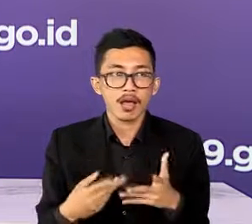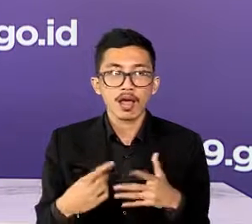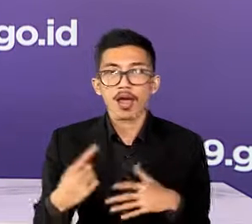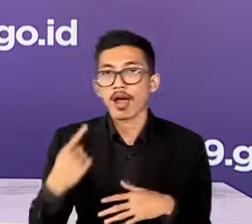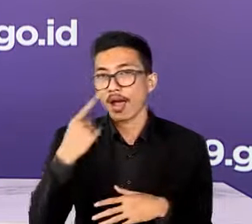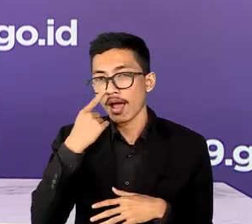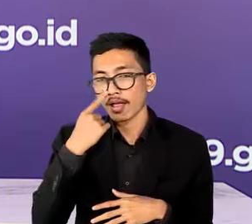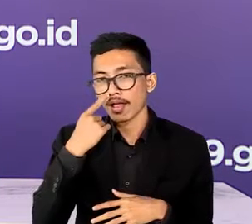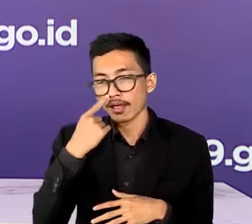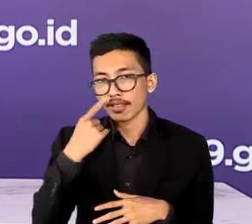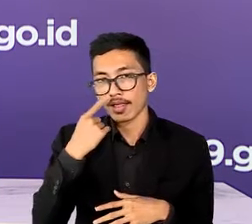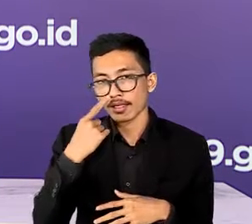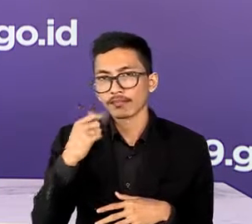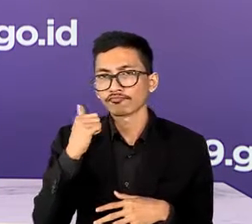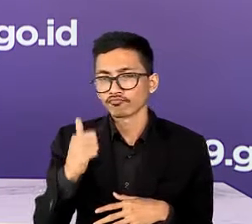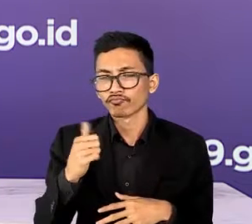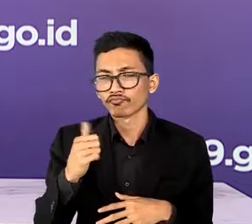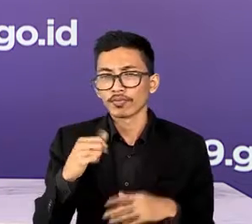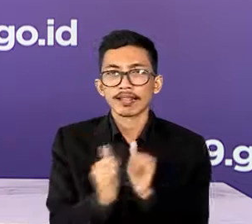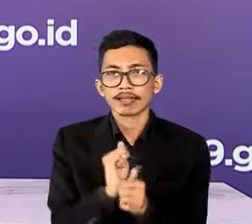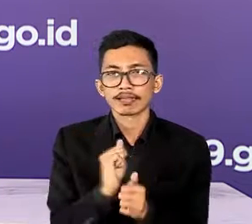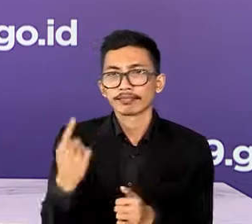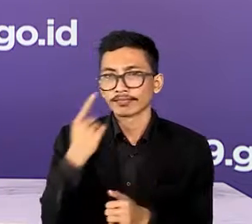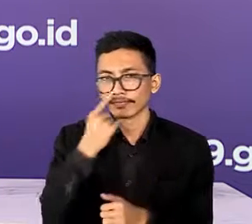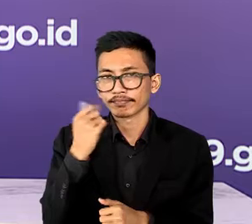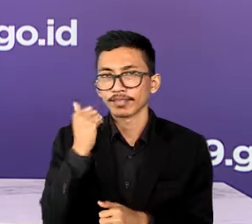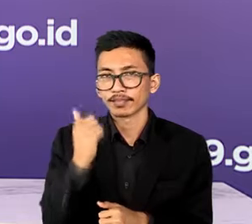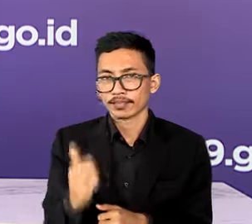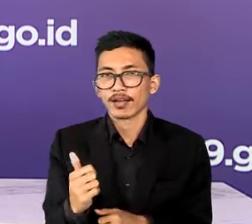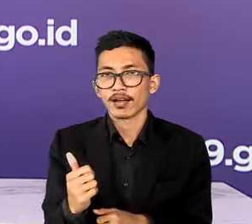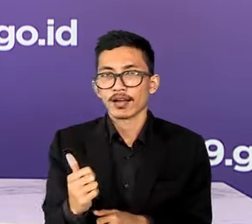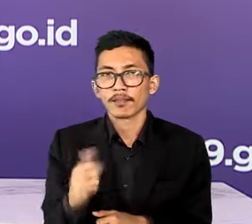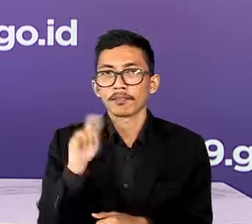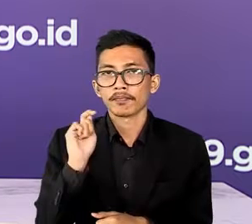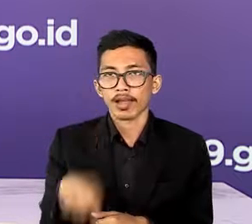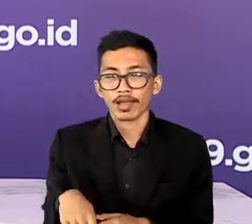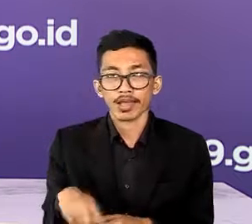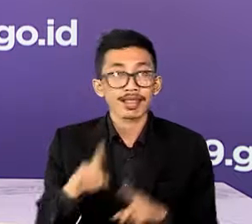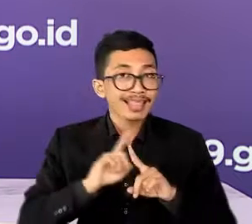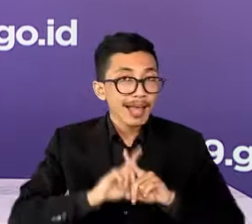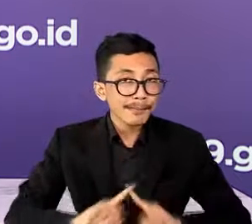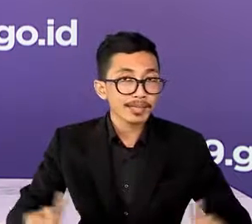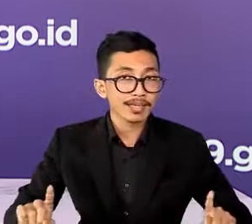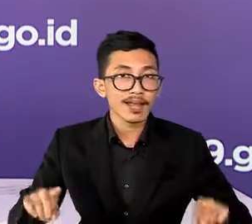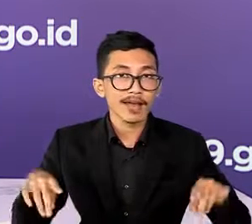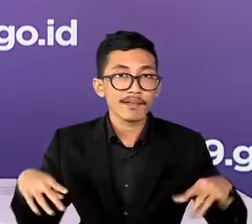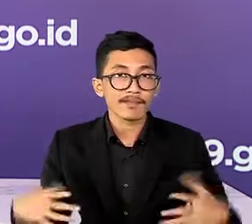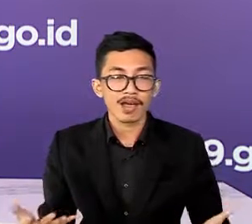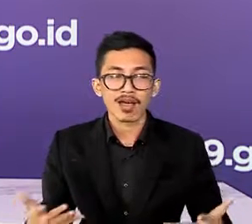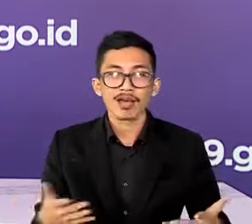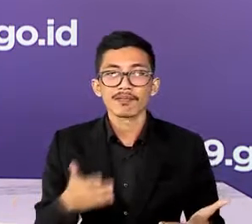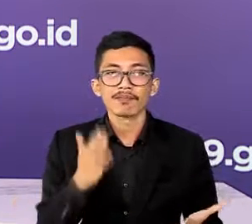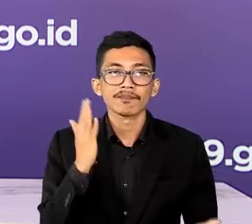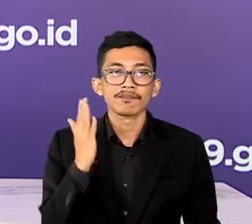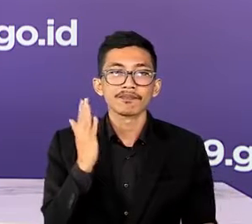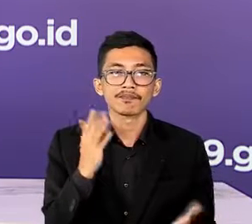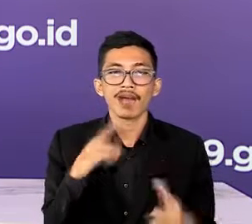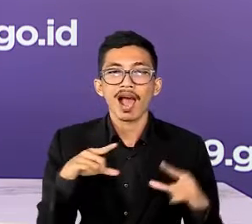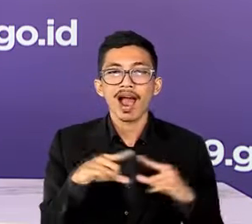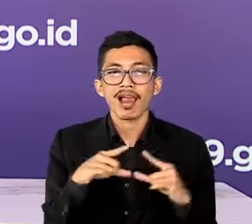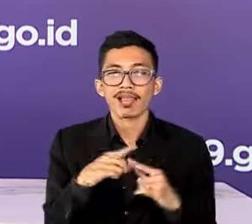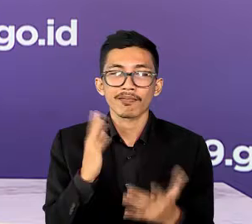tes antigen diijinkan sebagai alat dukung Climb cover 19 dengan catatan dalam kondisi keterbatasan jumlah